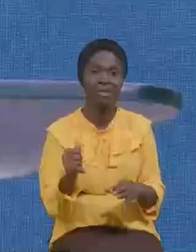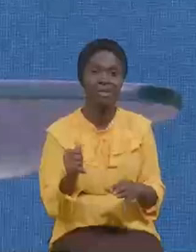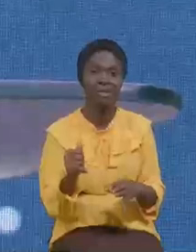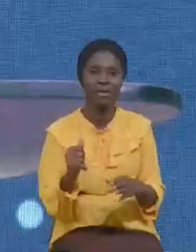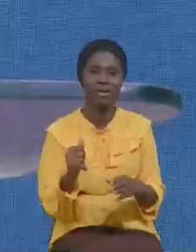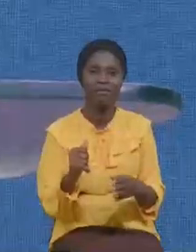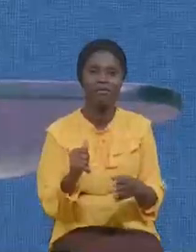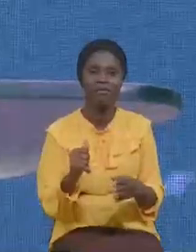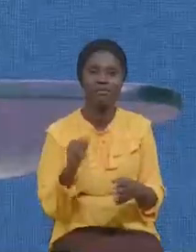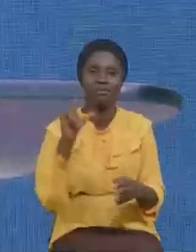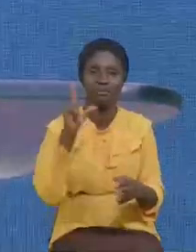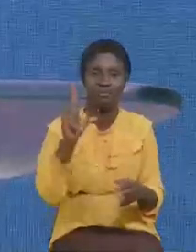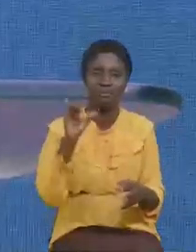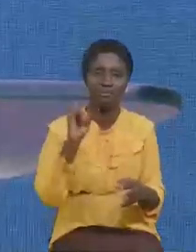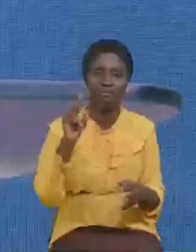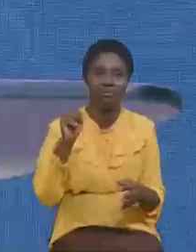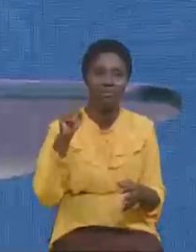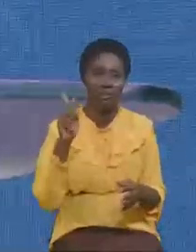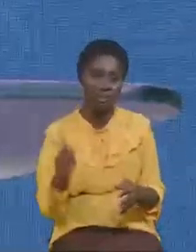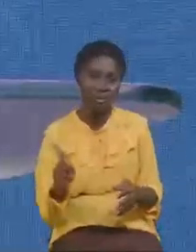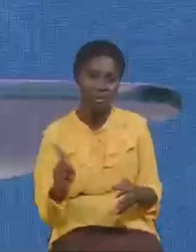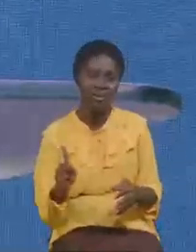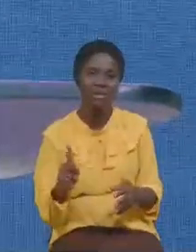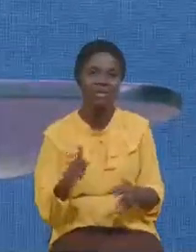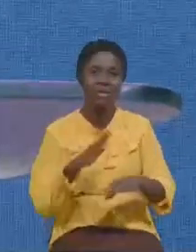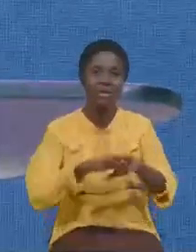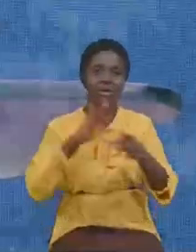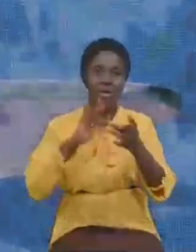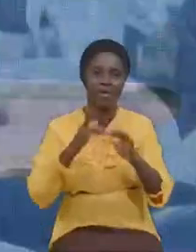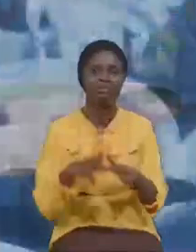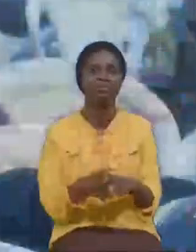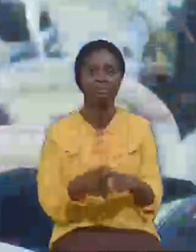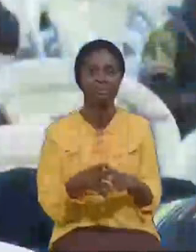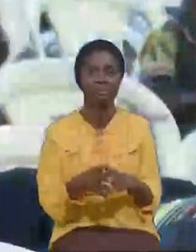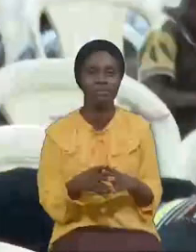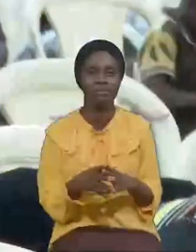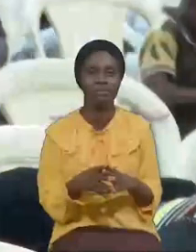au bas de votre écran. Et cliquez